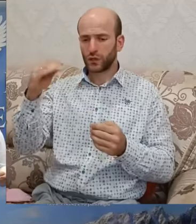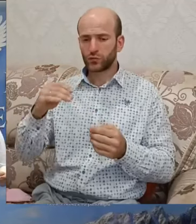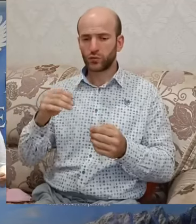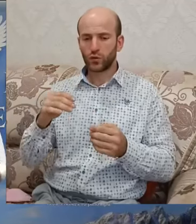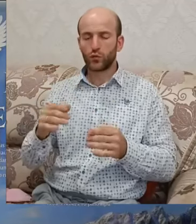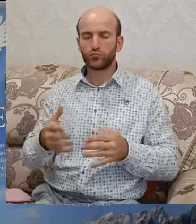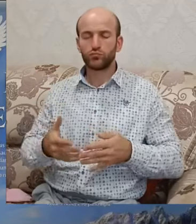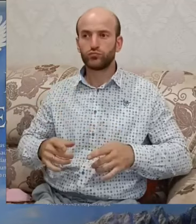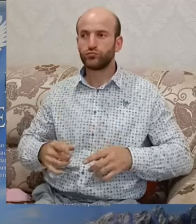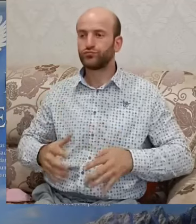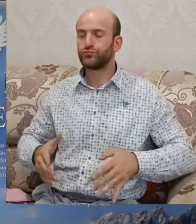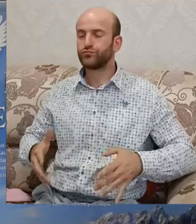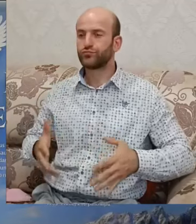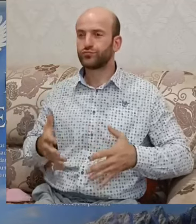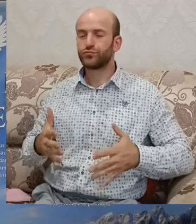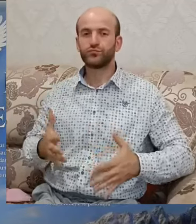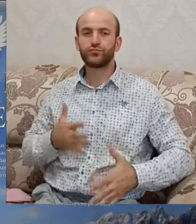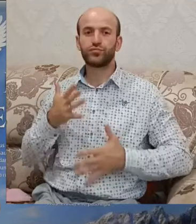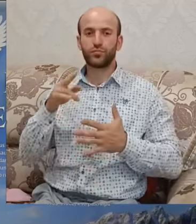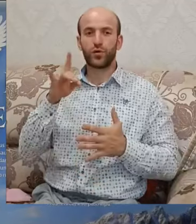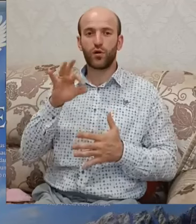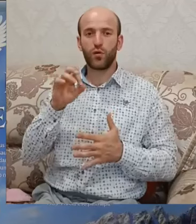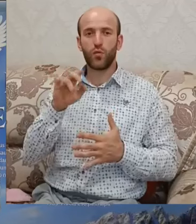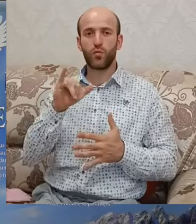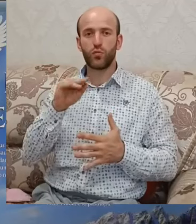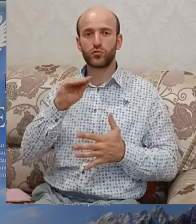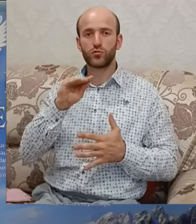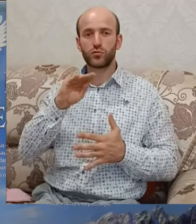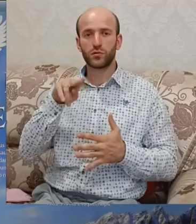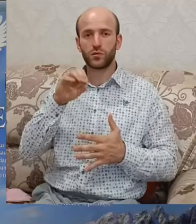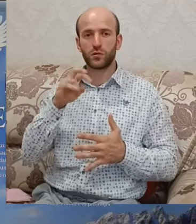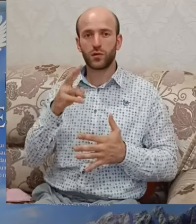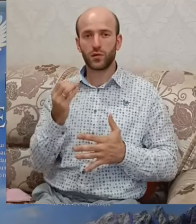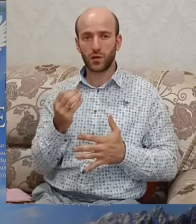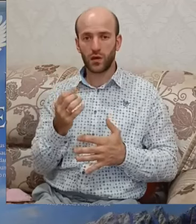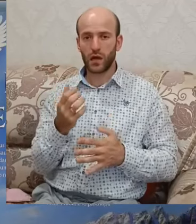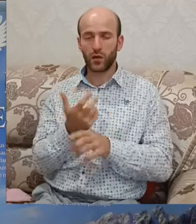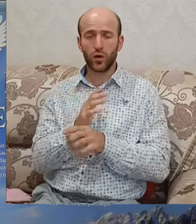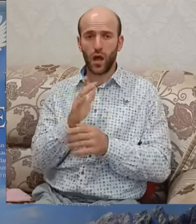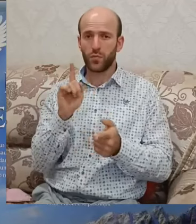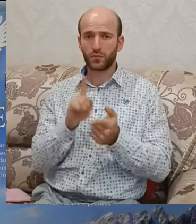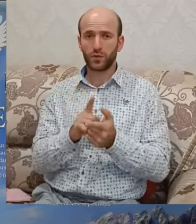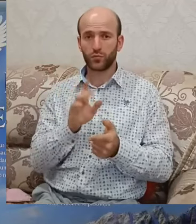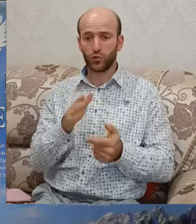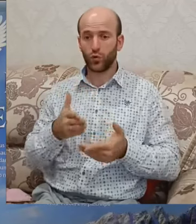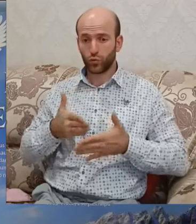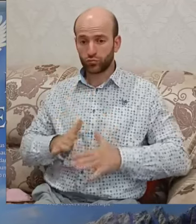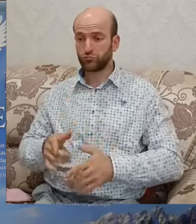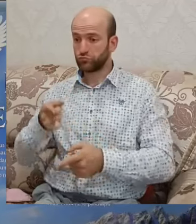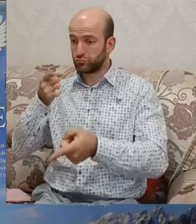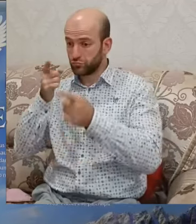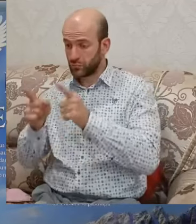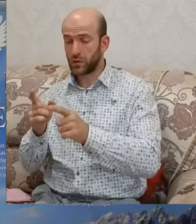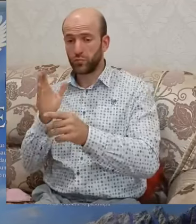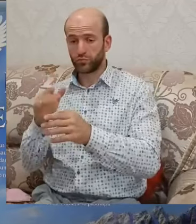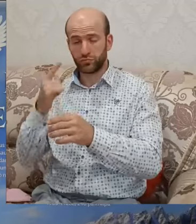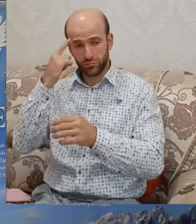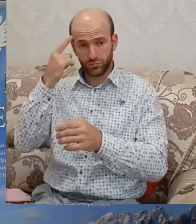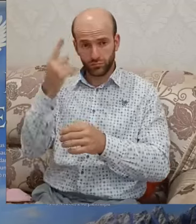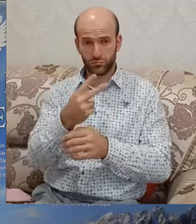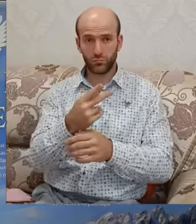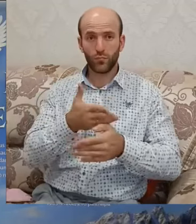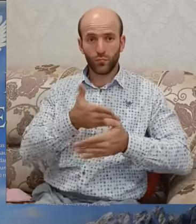И сегодня мы можем apie tai, ką pasakė pranašas. На сегодняшнее состояние того, что сказал пророк. Jo metu denominacijos nebuvo. В его время деноминации не